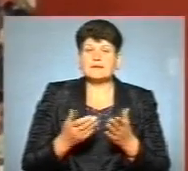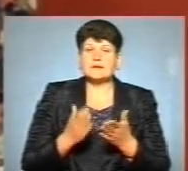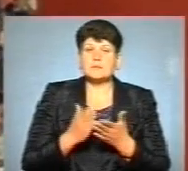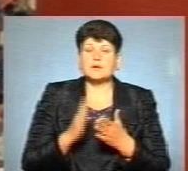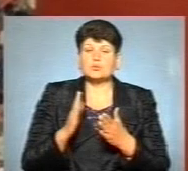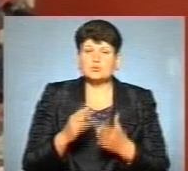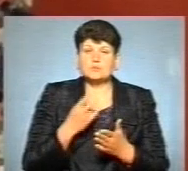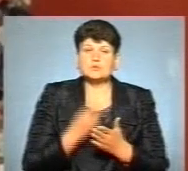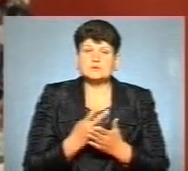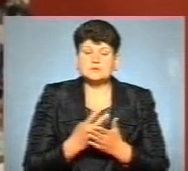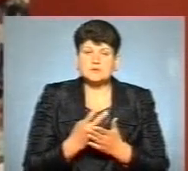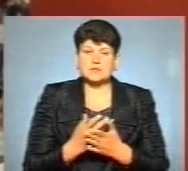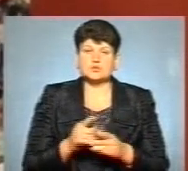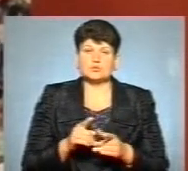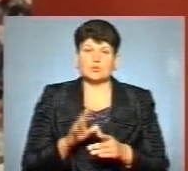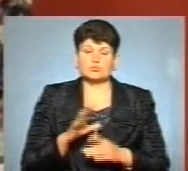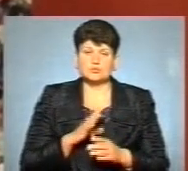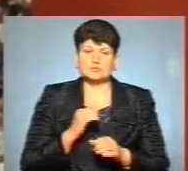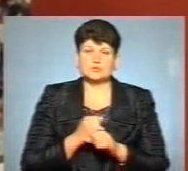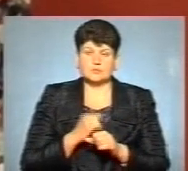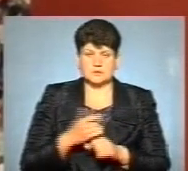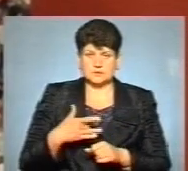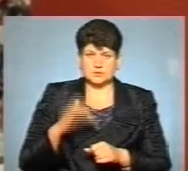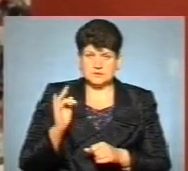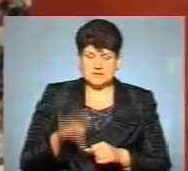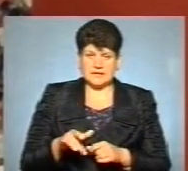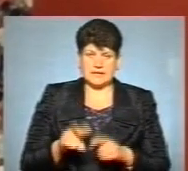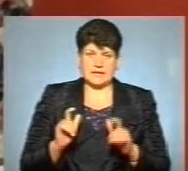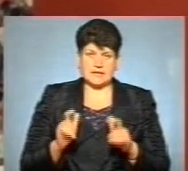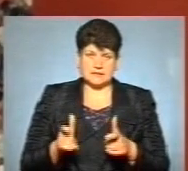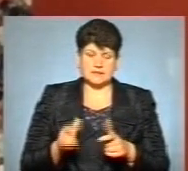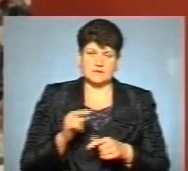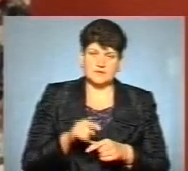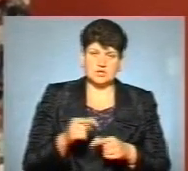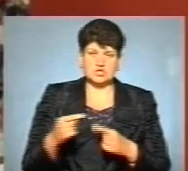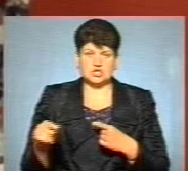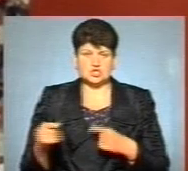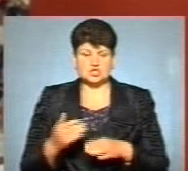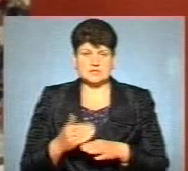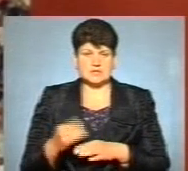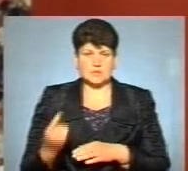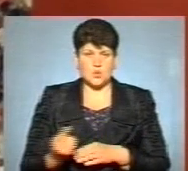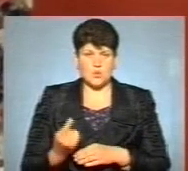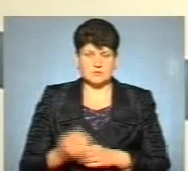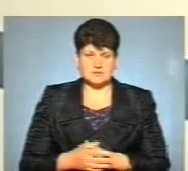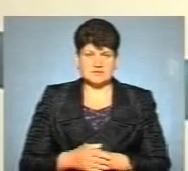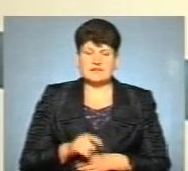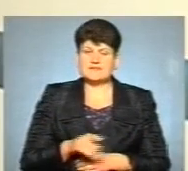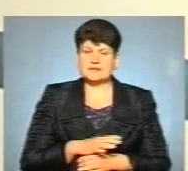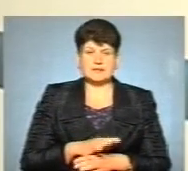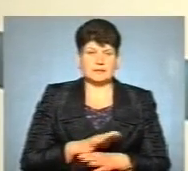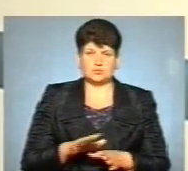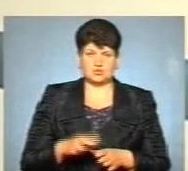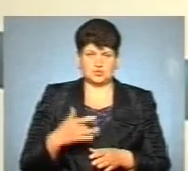критерії чи показники, аби був запроваджений більш жорсткий карантин в тій чи іншій частині області. Він не буде більш